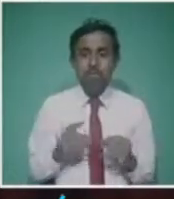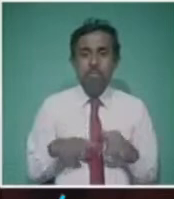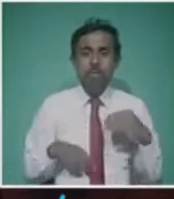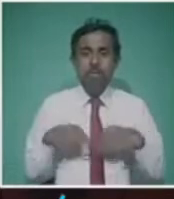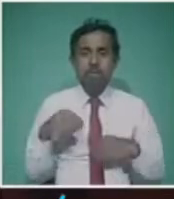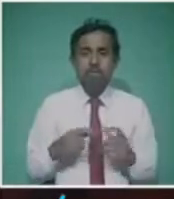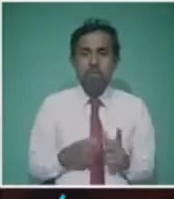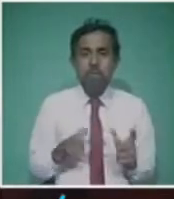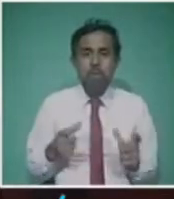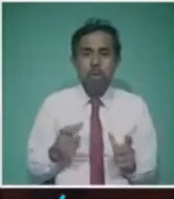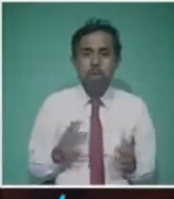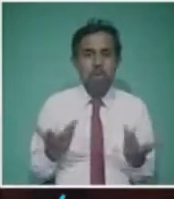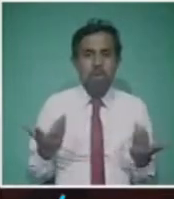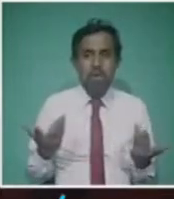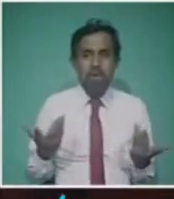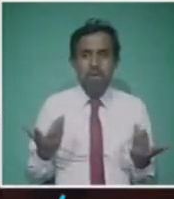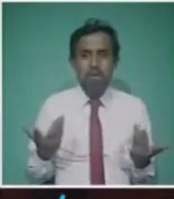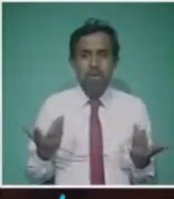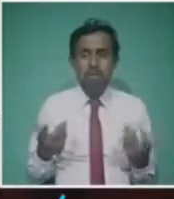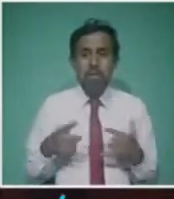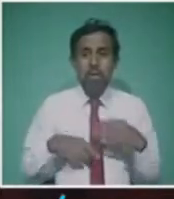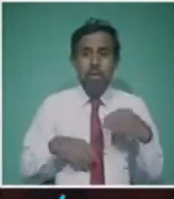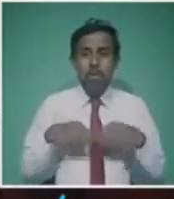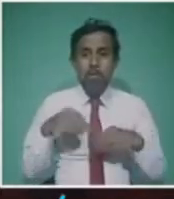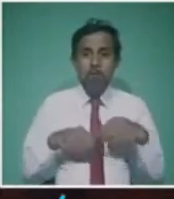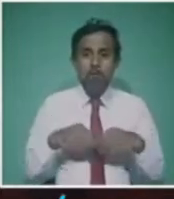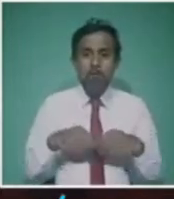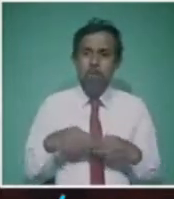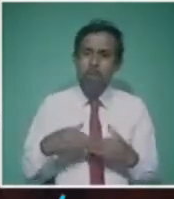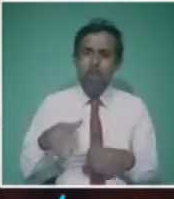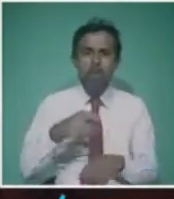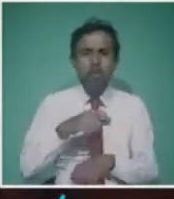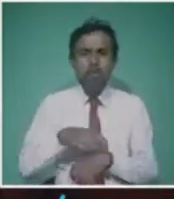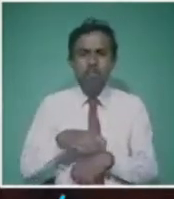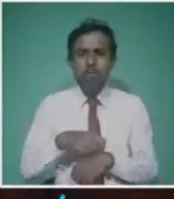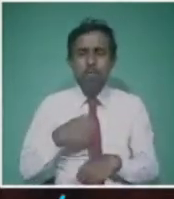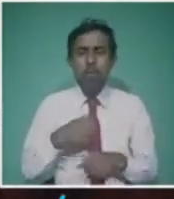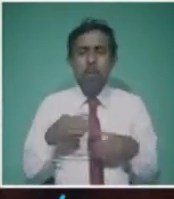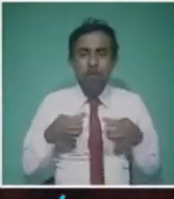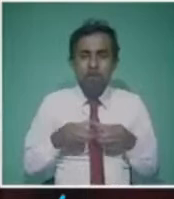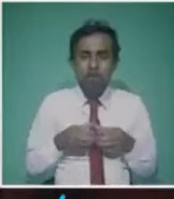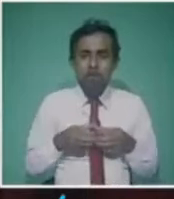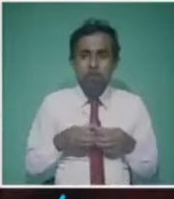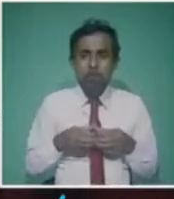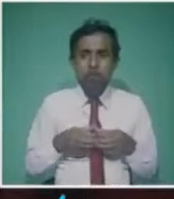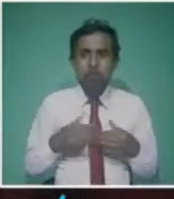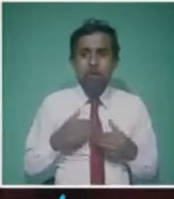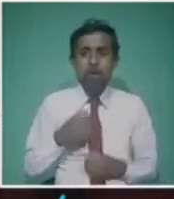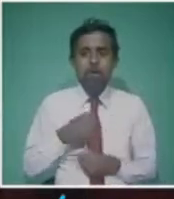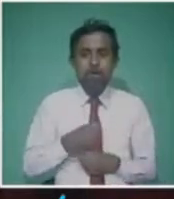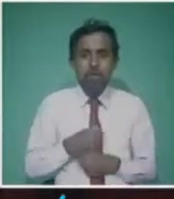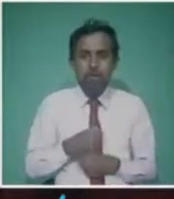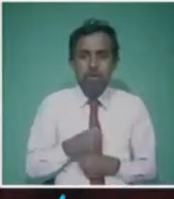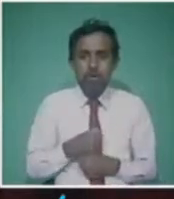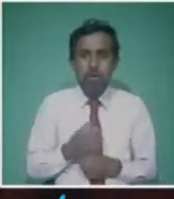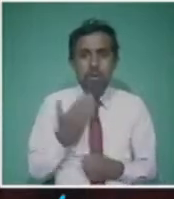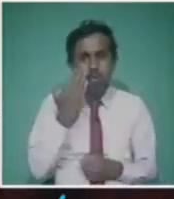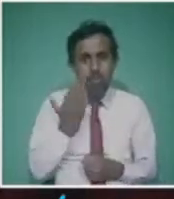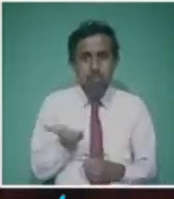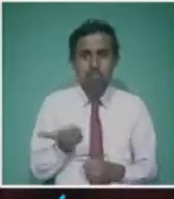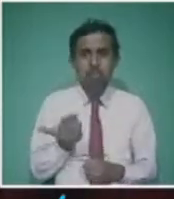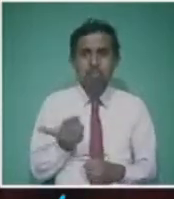ඡන්ද වලට අපි බය නැහැ. ඊළඟ කාලය අවසන්යි. කොයි මොහොතේ ආවත් අපේ පක්ෂයත් අපේ රජයත් ඒවට මුහුණ